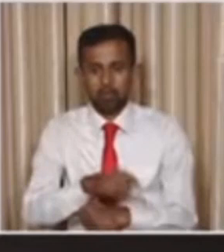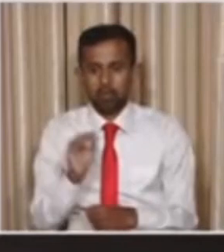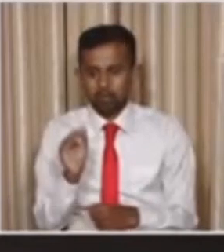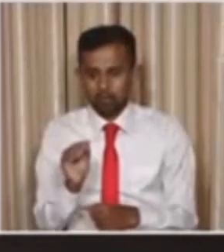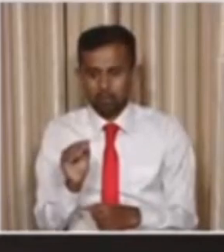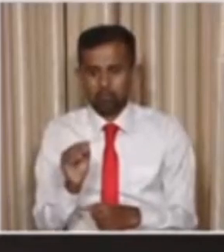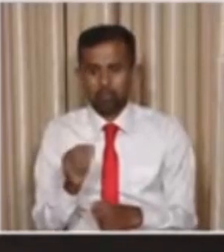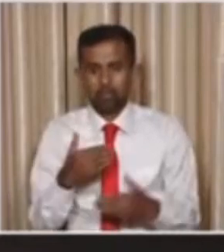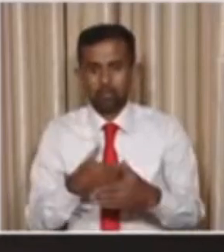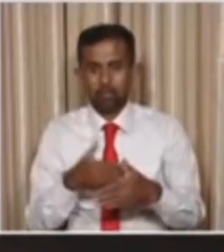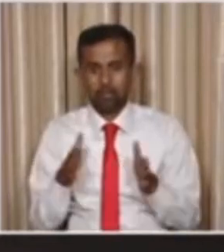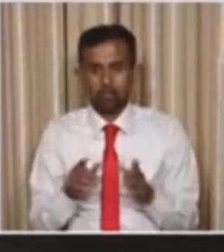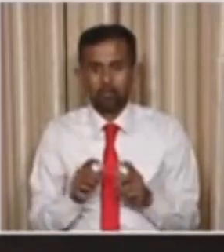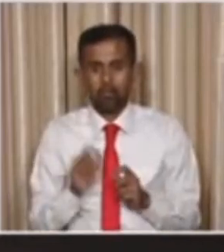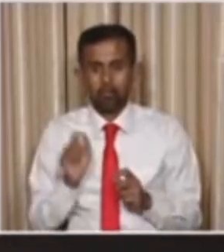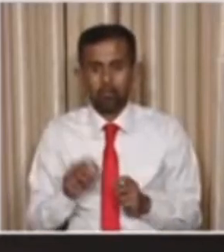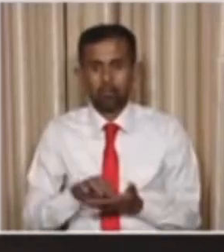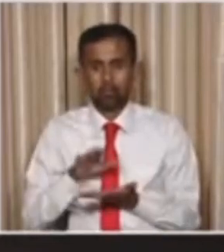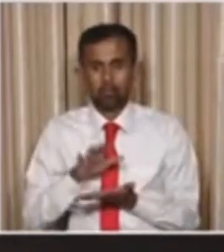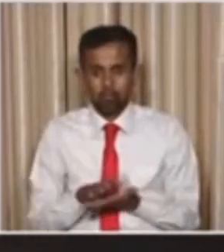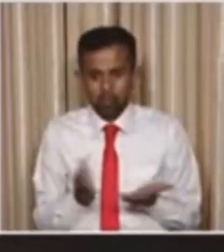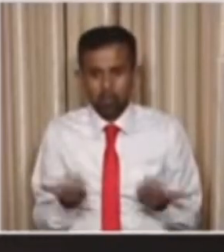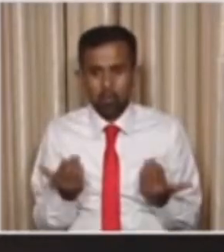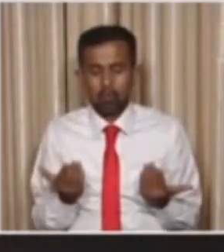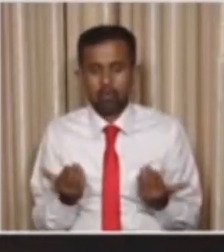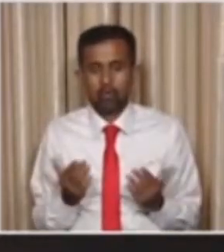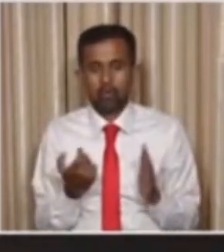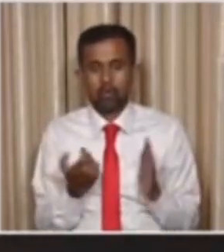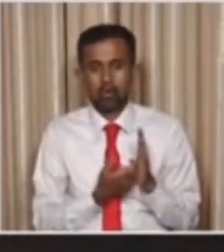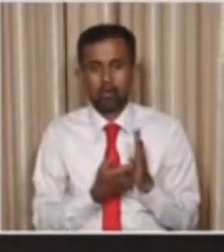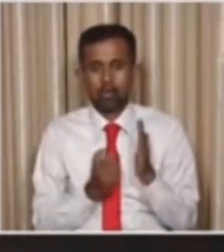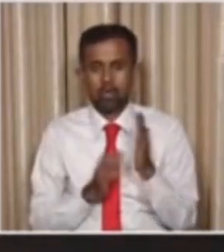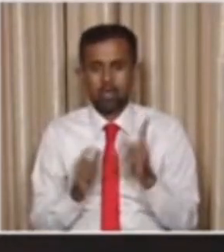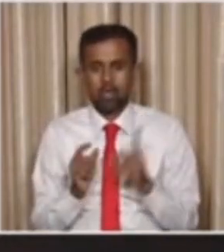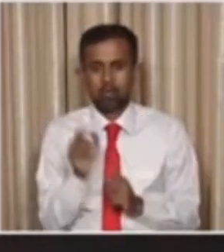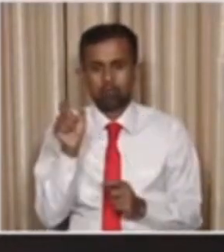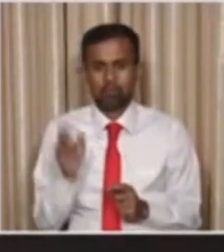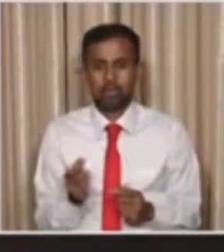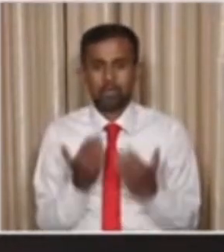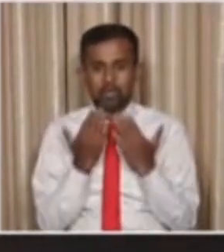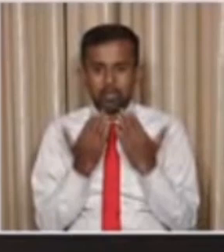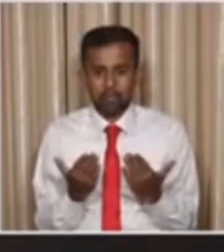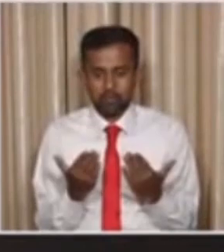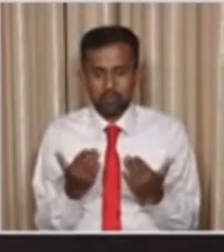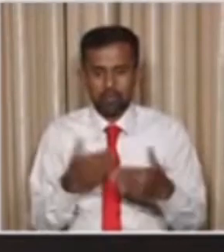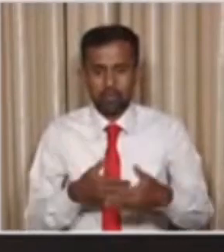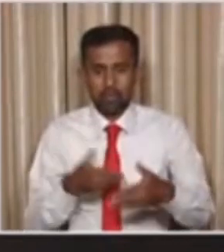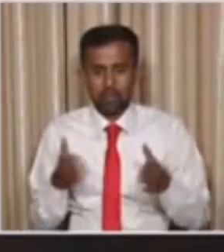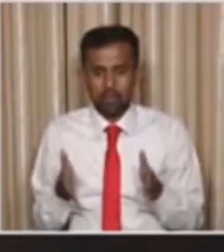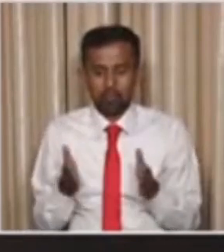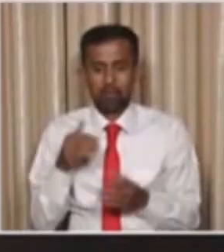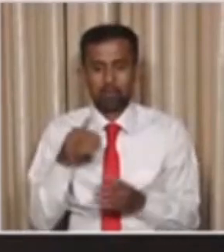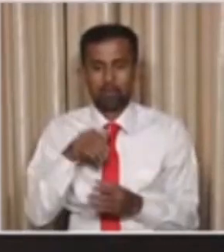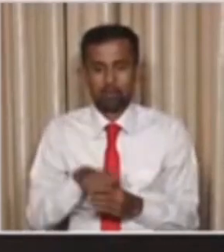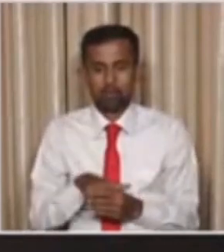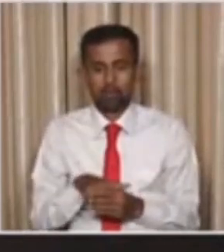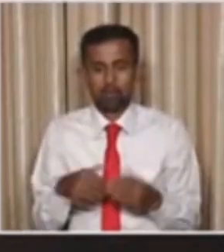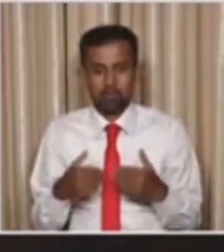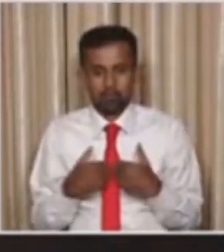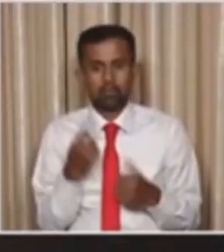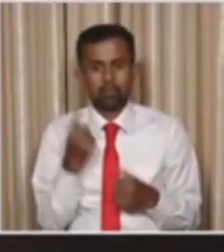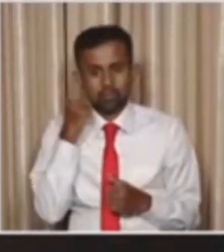ඒක කැබිනට් මණ්ඩලය විසින් අනුමත කරන්න ඕන. මං රමේෂ් පතිර නැමැතුමාට ස්තුතිවන්ත වෙනවා. මොකද කැබිනට් එකේ අපි